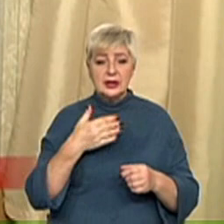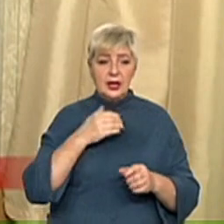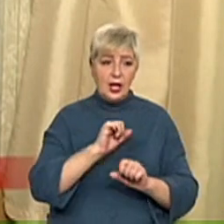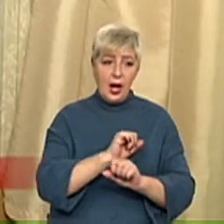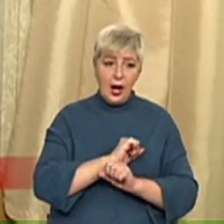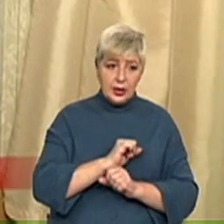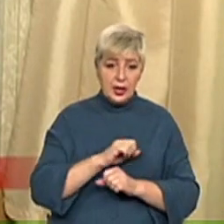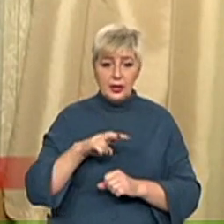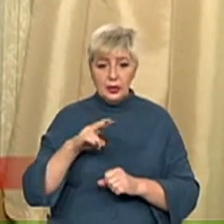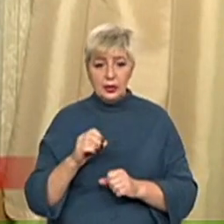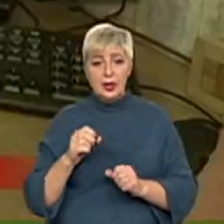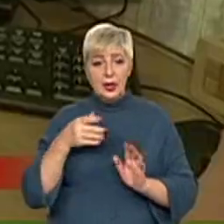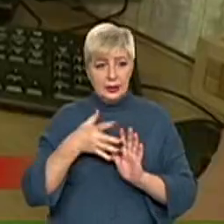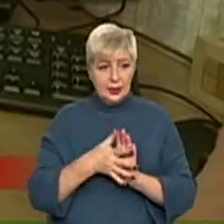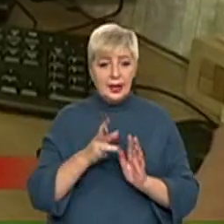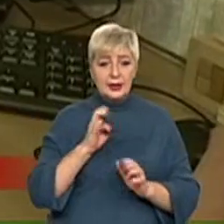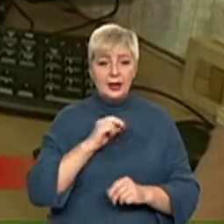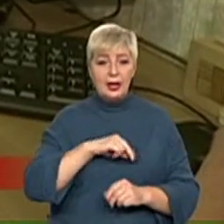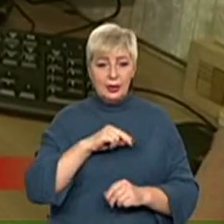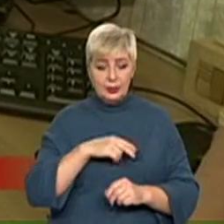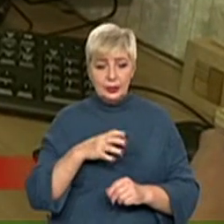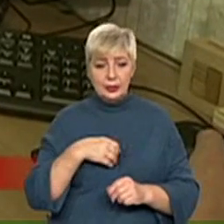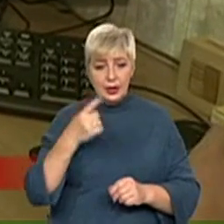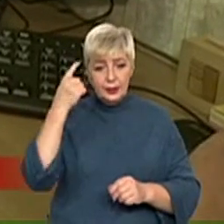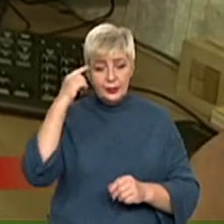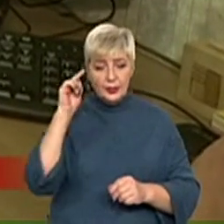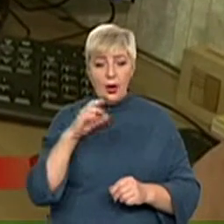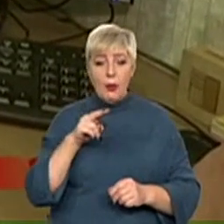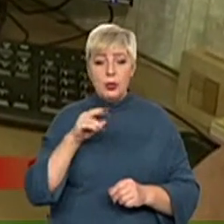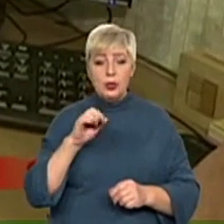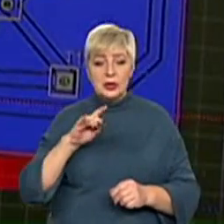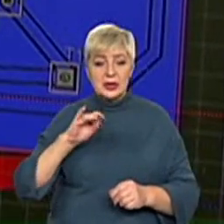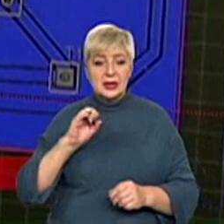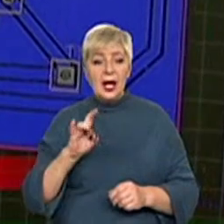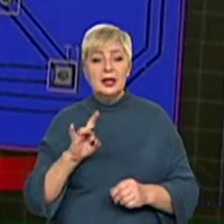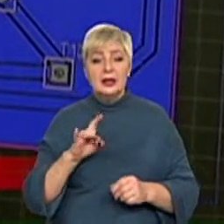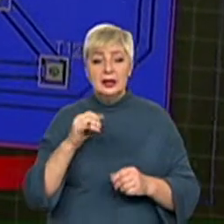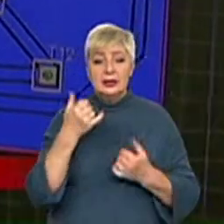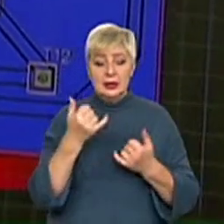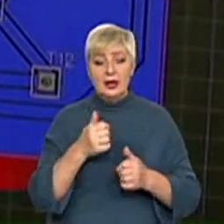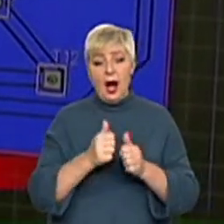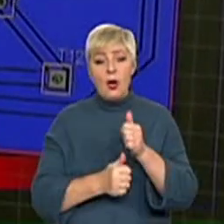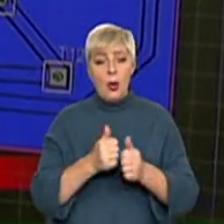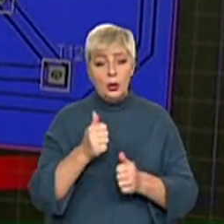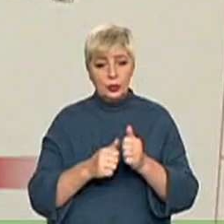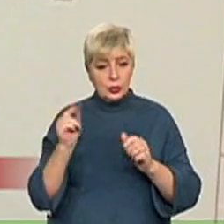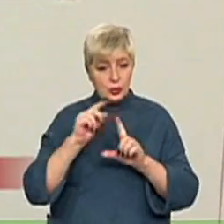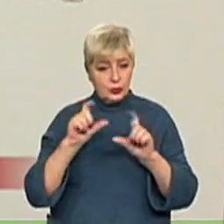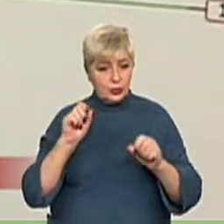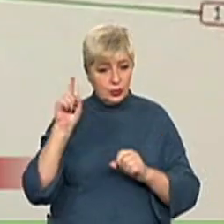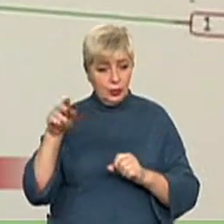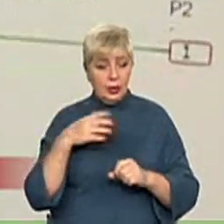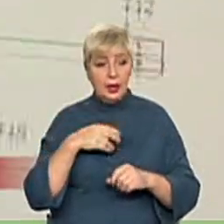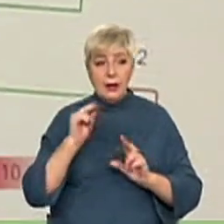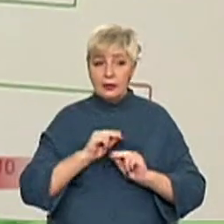всі канікули в нього ходять на роботу. Хлопець створив пульсар для шкільного екологічного конкурсу. Класний керівник каже, давно